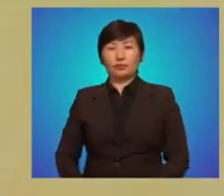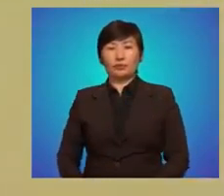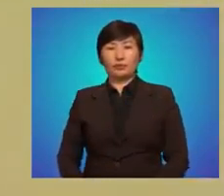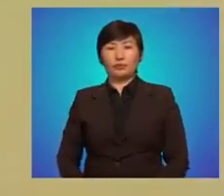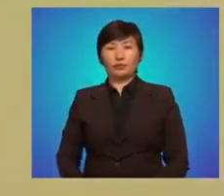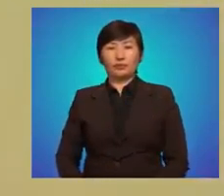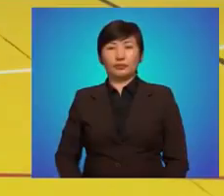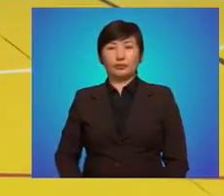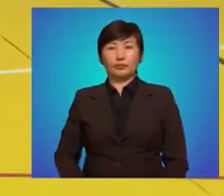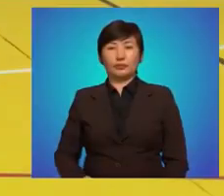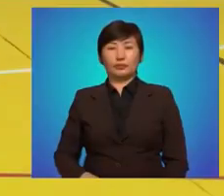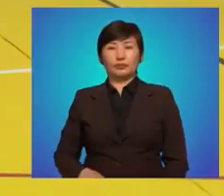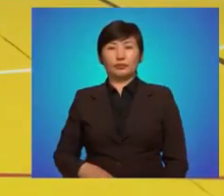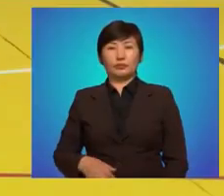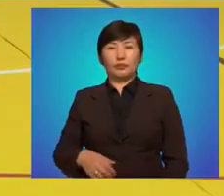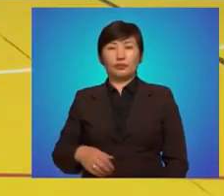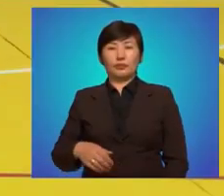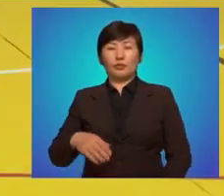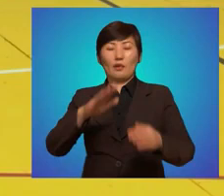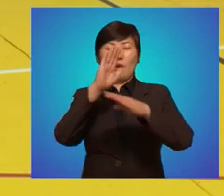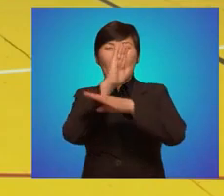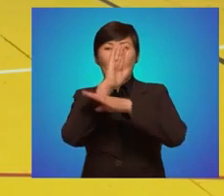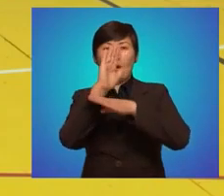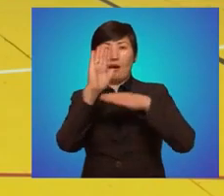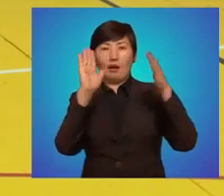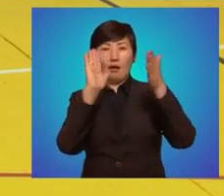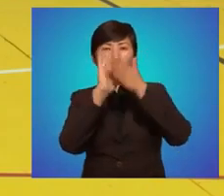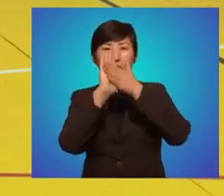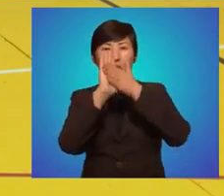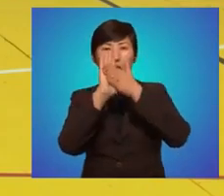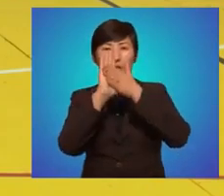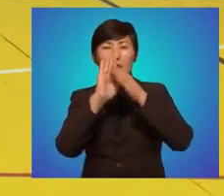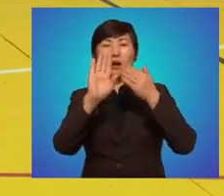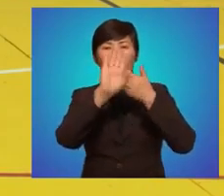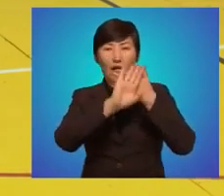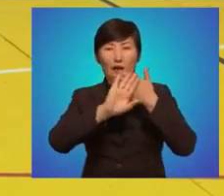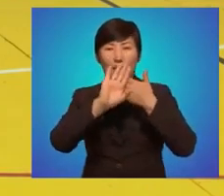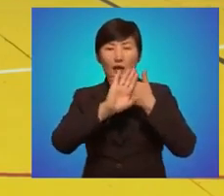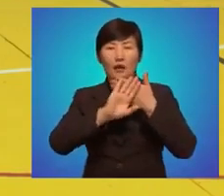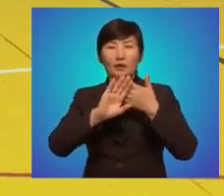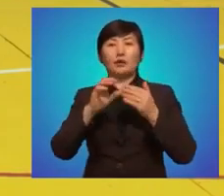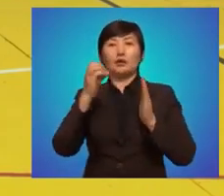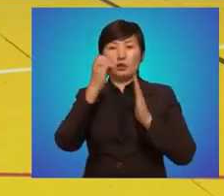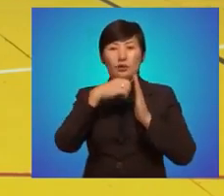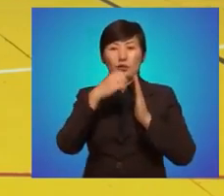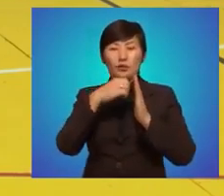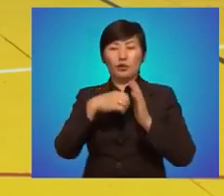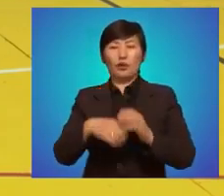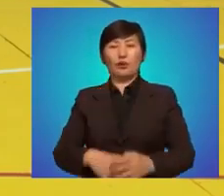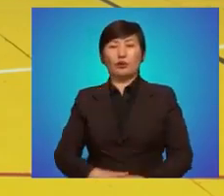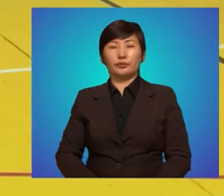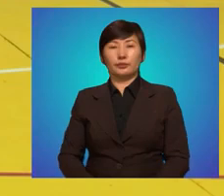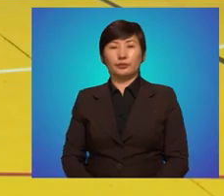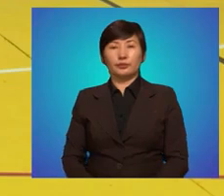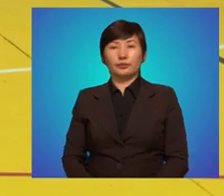бол бөмбөг гар цохогдоод бөмбөгний чиглэл өөрчлөгдөн. Хоёрт хуруунууд салгах биш нийлсэн байлтай байна.